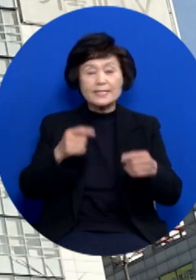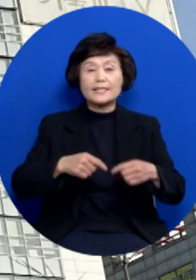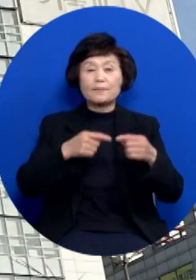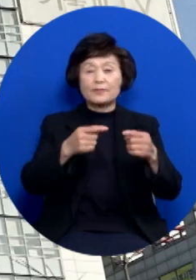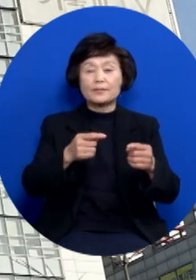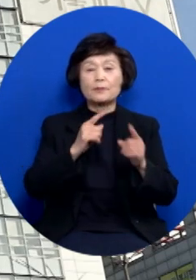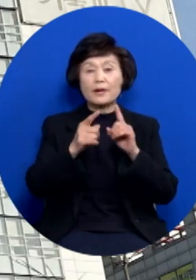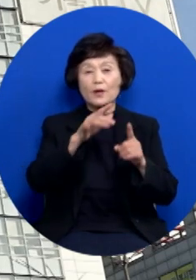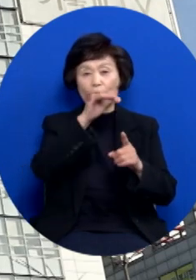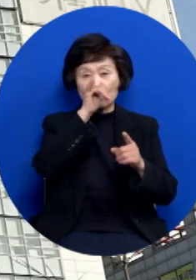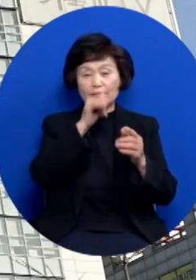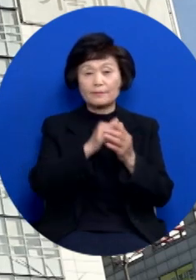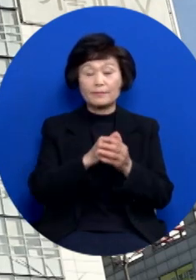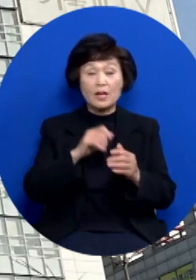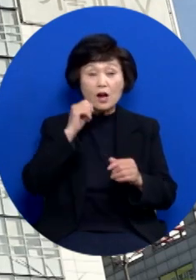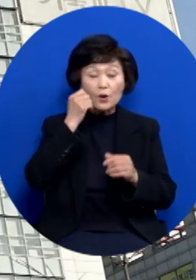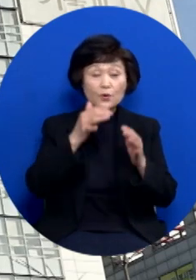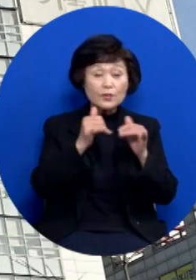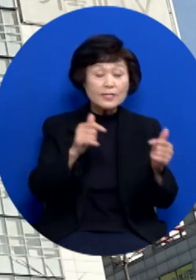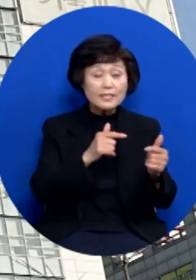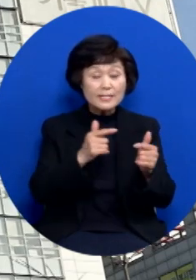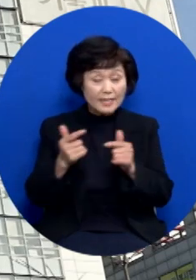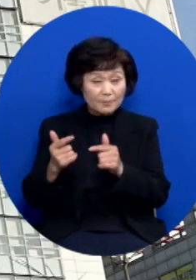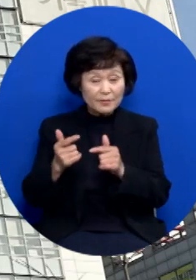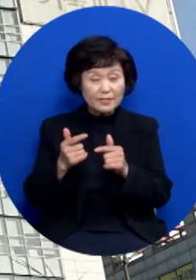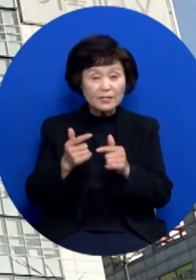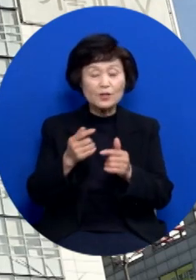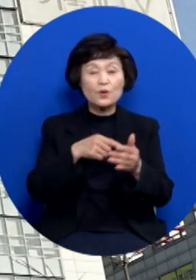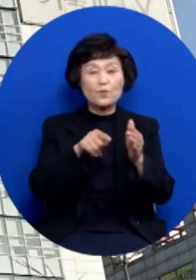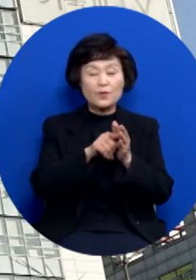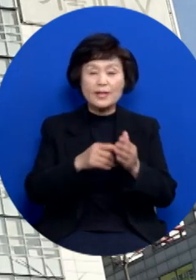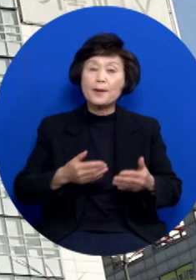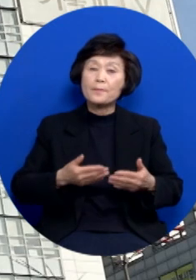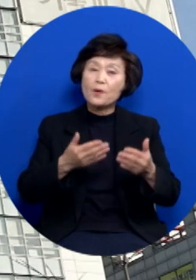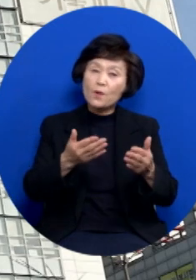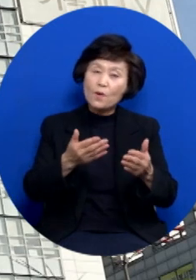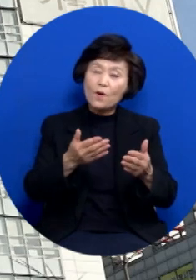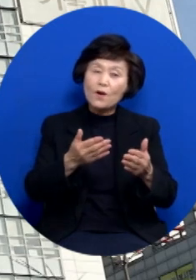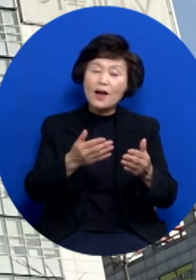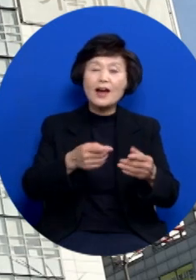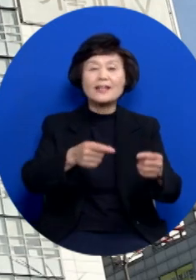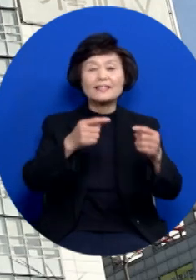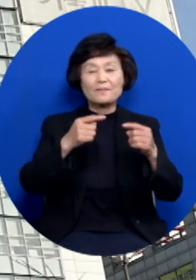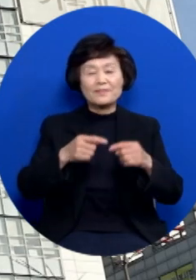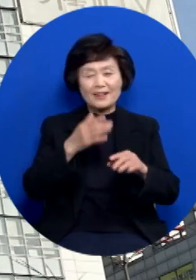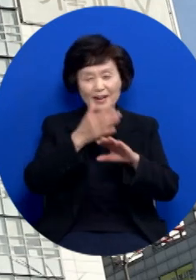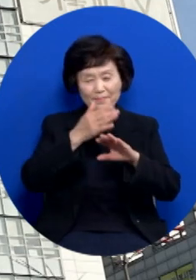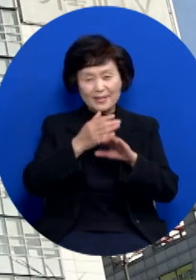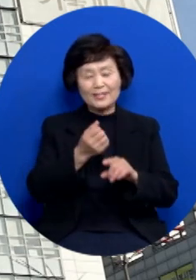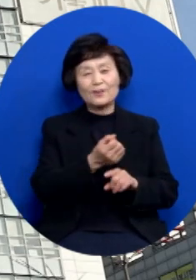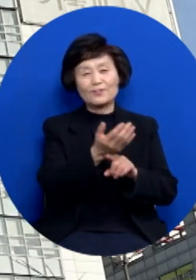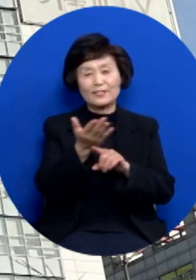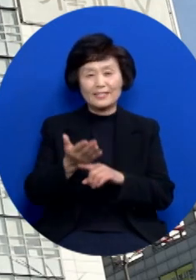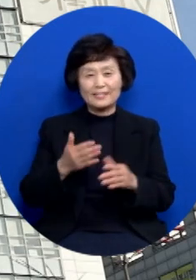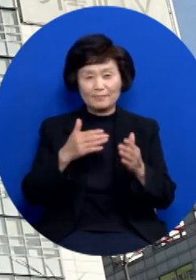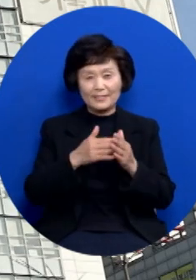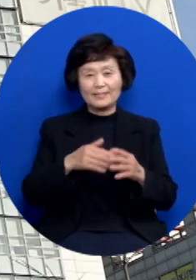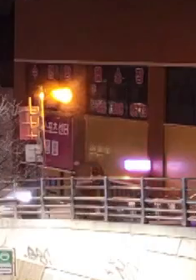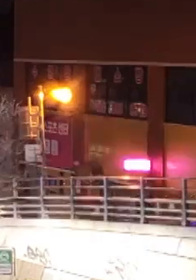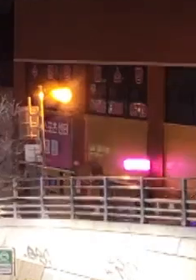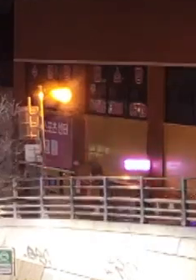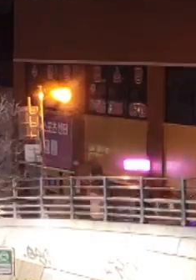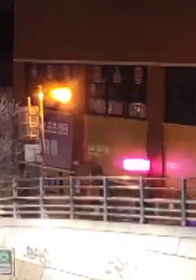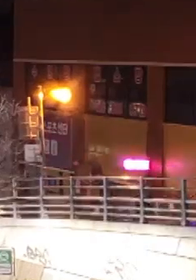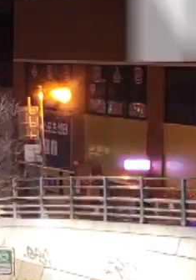소외된 이웃들을 향한 나눔의 손길을 내밀어줘서 감사하다고 전했습니다. 지금까지 오늘의 주요 단신이었습니다.